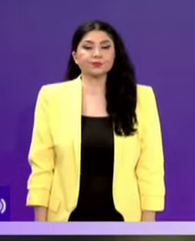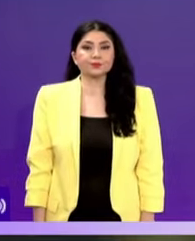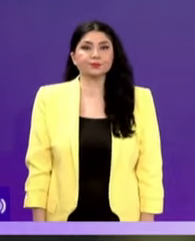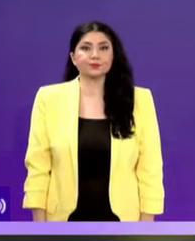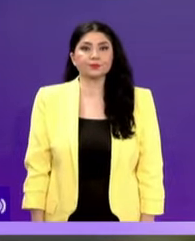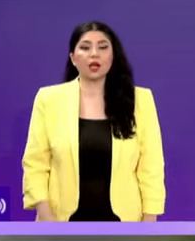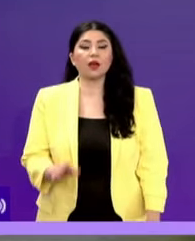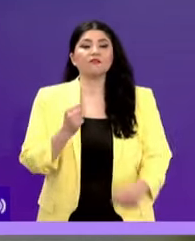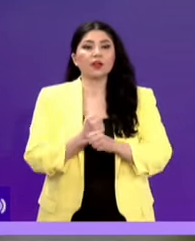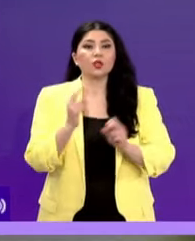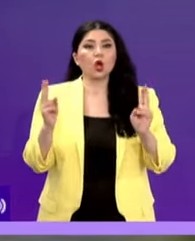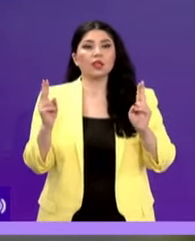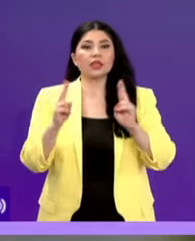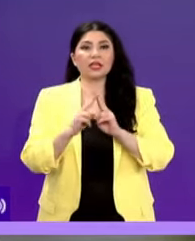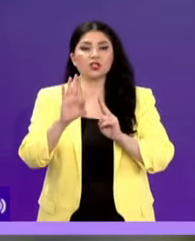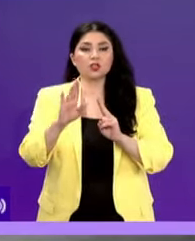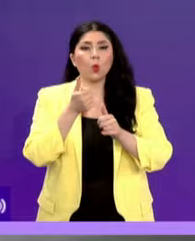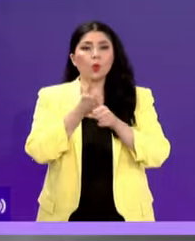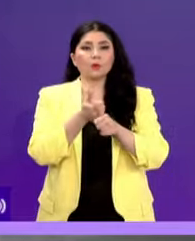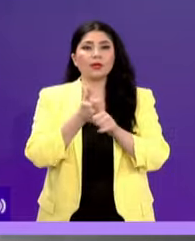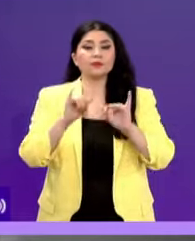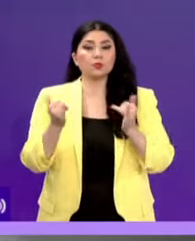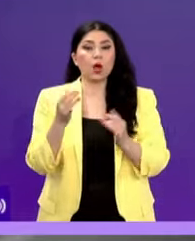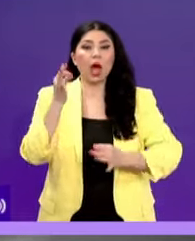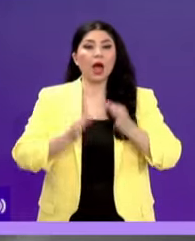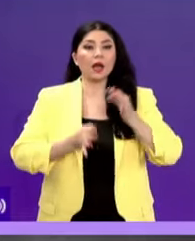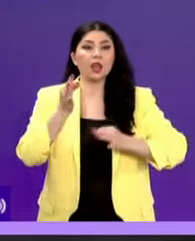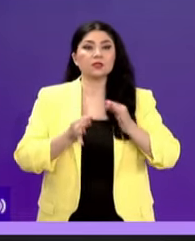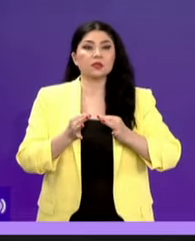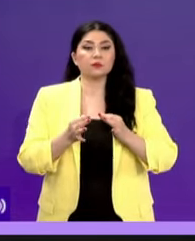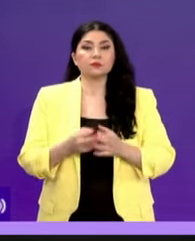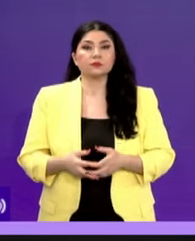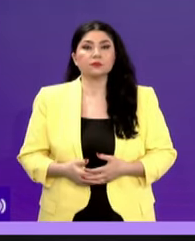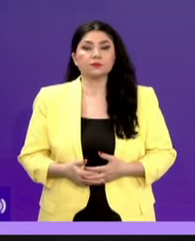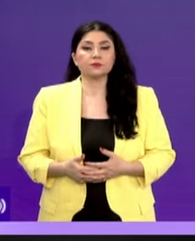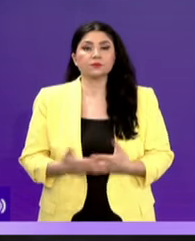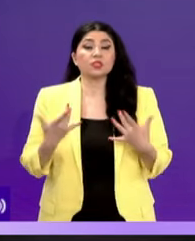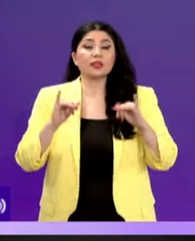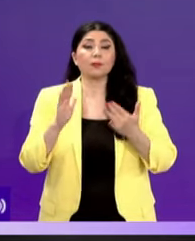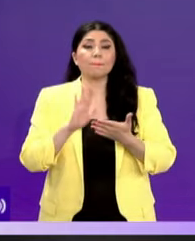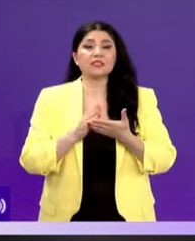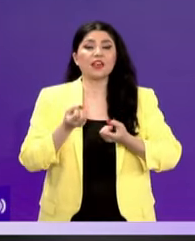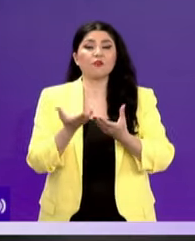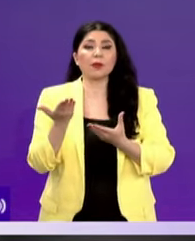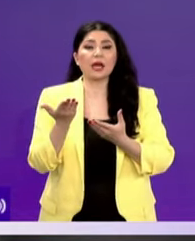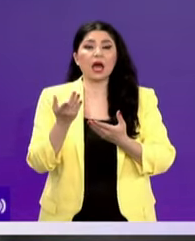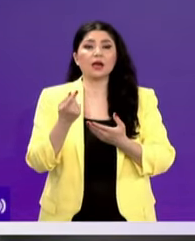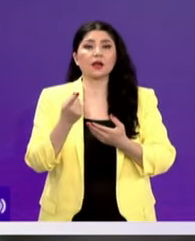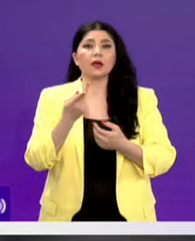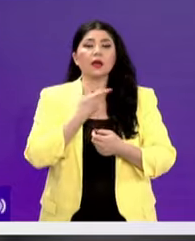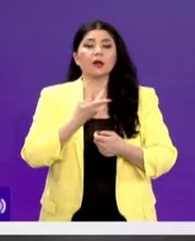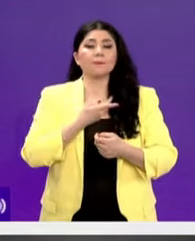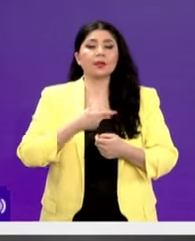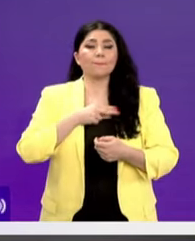cum spuneam, monitorizăm situația, analizăm evoluțiile de pe baza informațiilor transmise de către misiunile